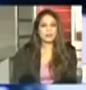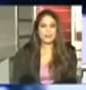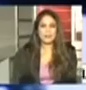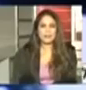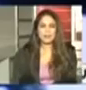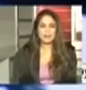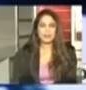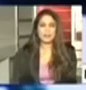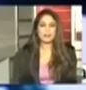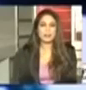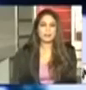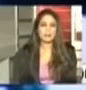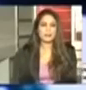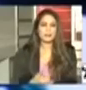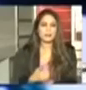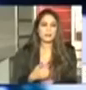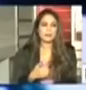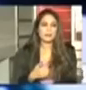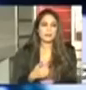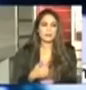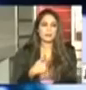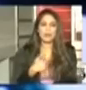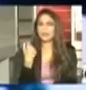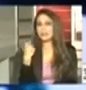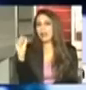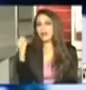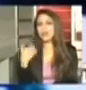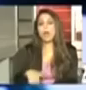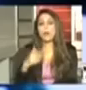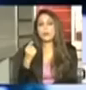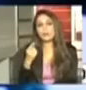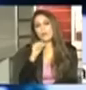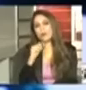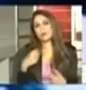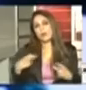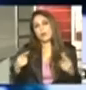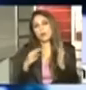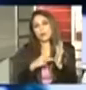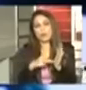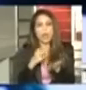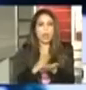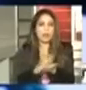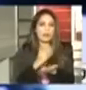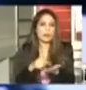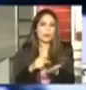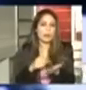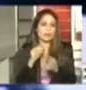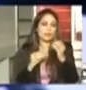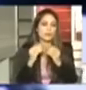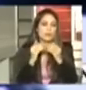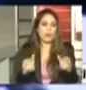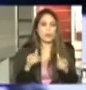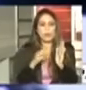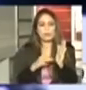צירפתי להמון המון כסף, ולא למכור את התמונה, זה הרי החלטה, כי אתה לא יכול איזה שימוש שהם יכולים לעשות מהתמונה